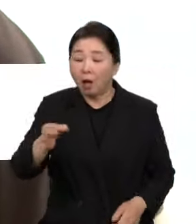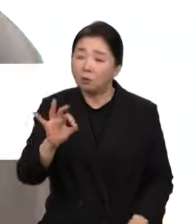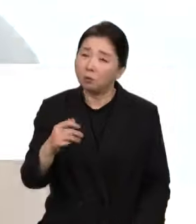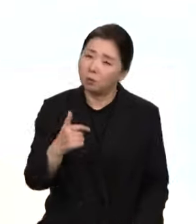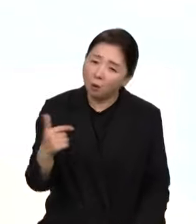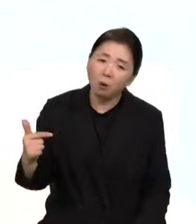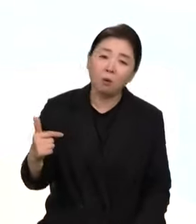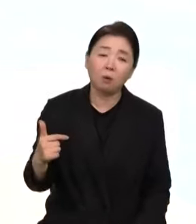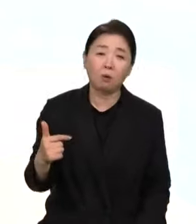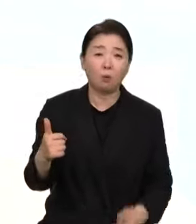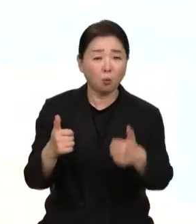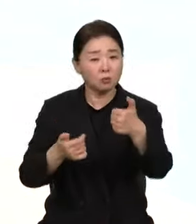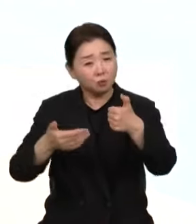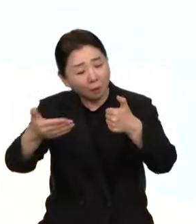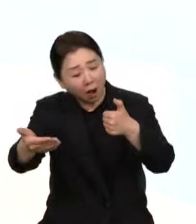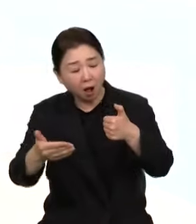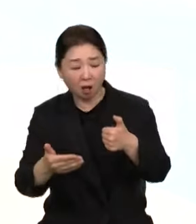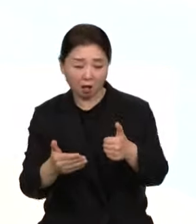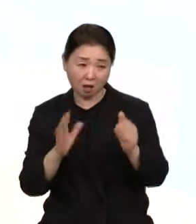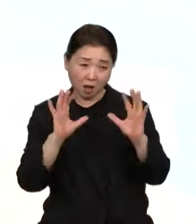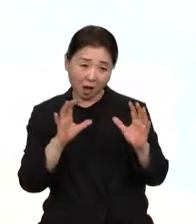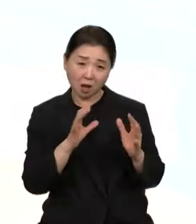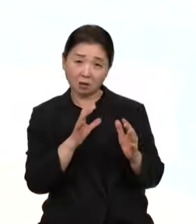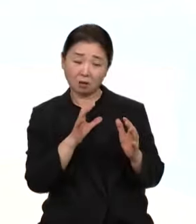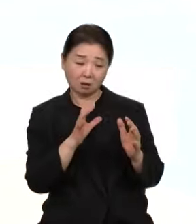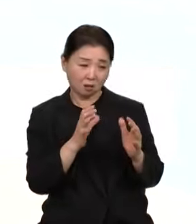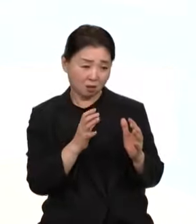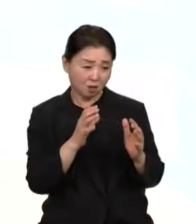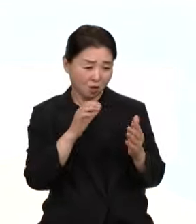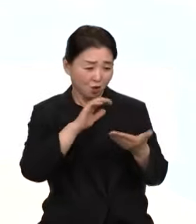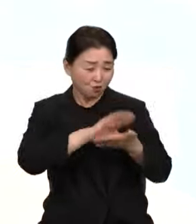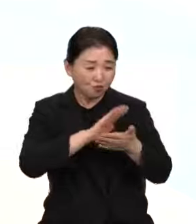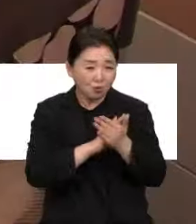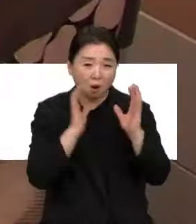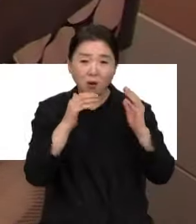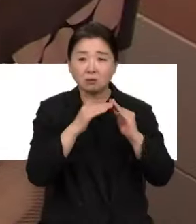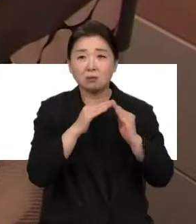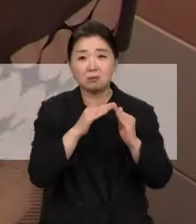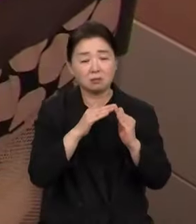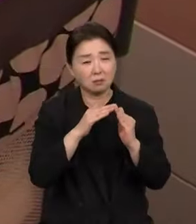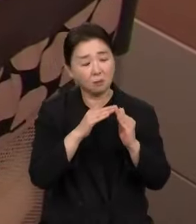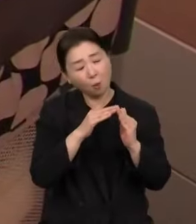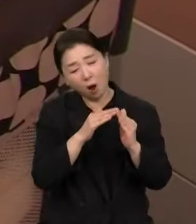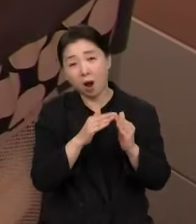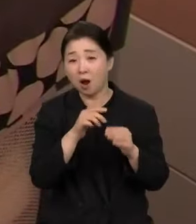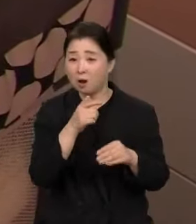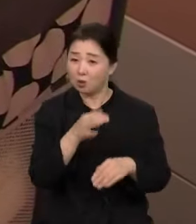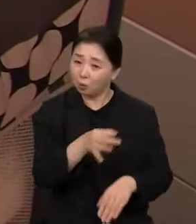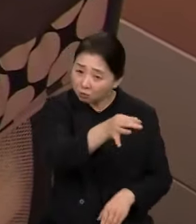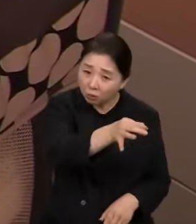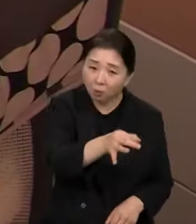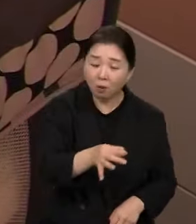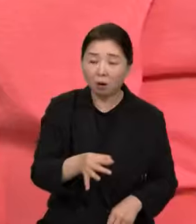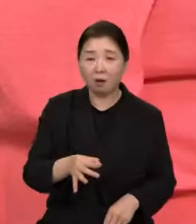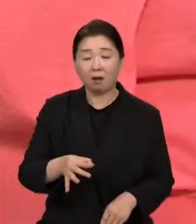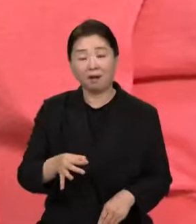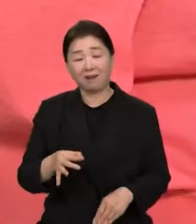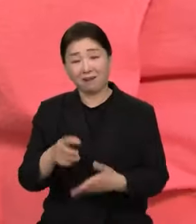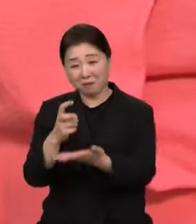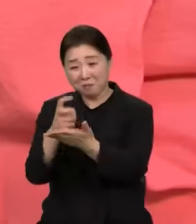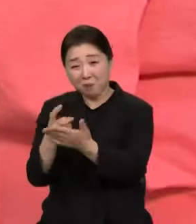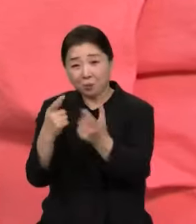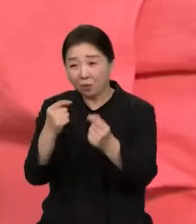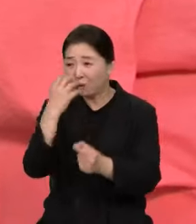사실 보육비 한 100에서 200만 원 나간다고 생각하면은 같은 제도를 훨씬 저렴하게 시행하는